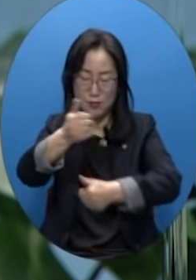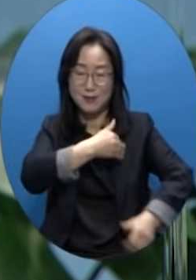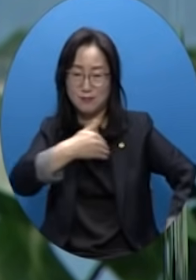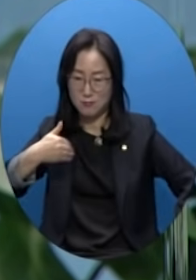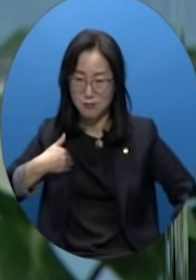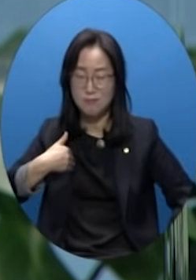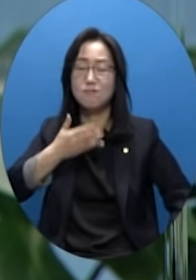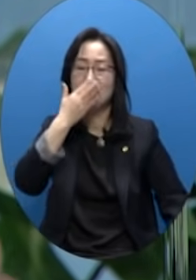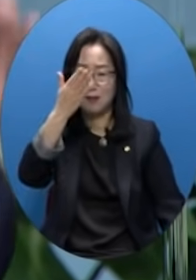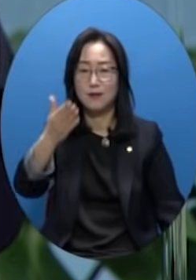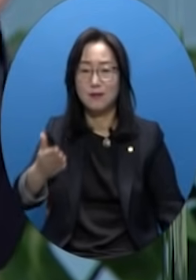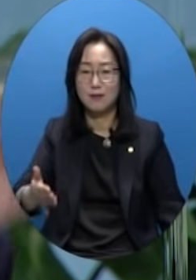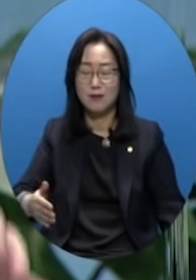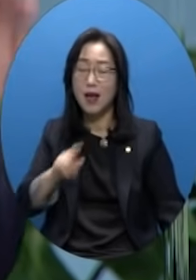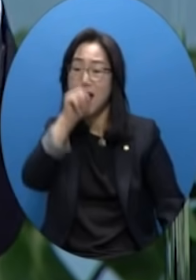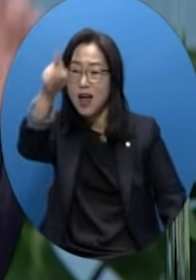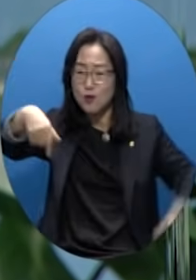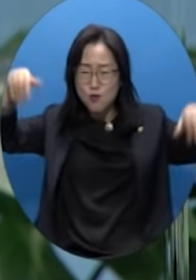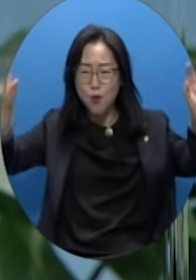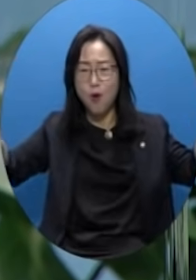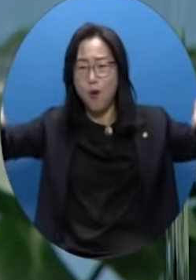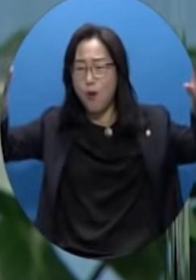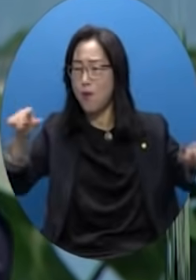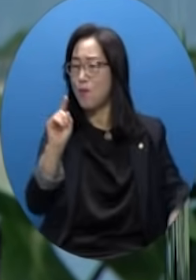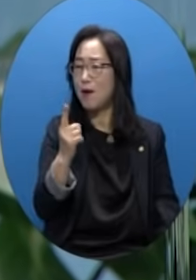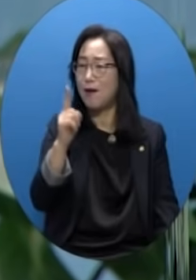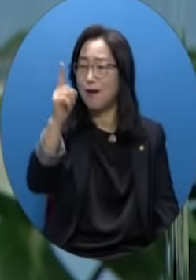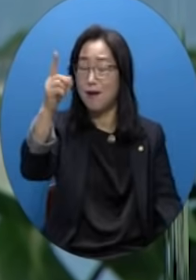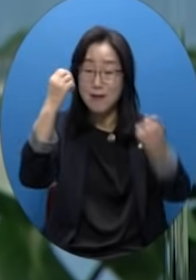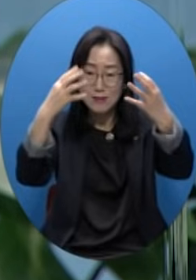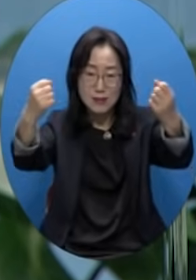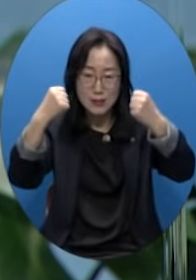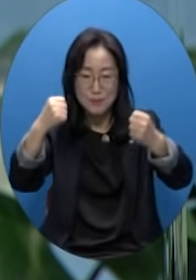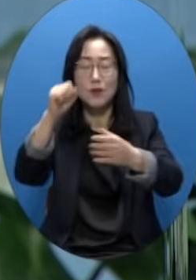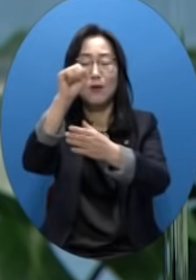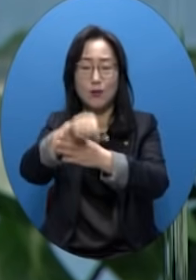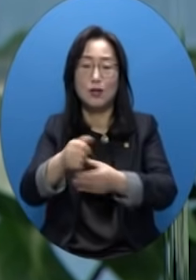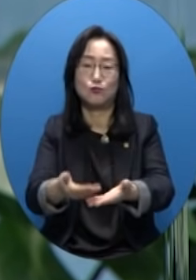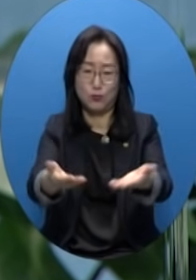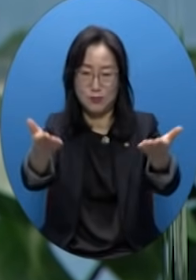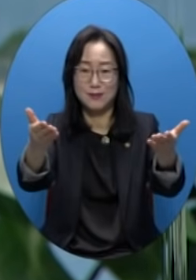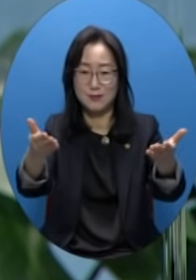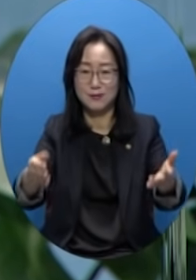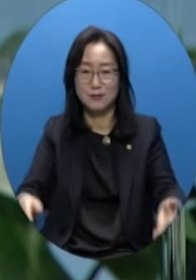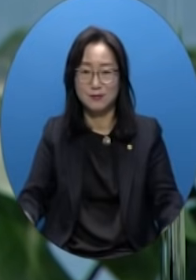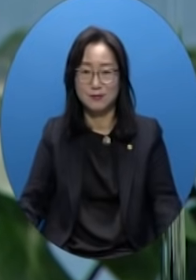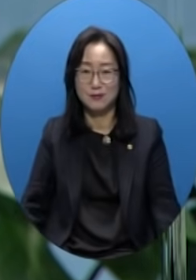것입니다 복수의 나기 10에 올라 같은 3 물 화 계신다 고 말씀했습니다